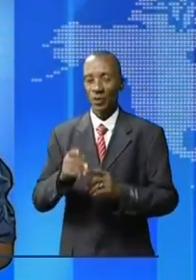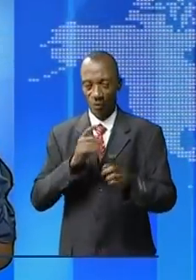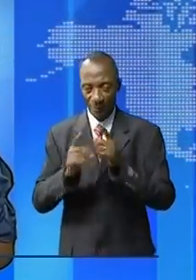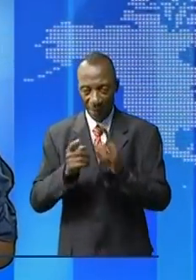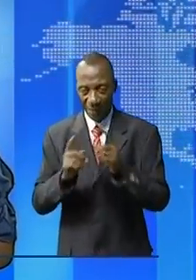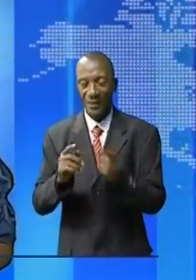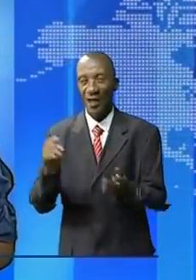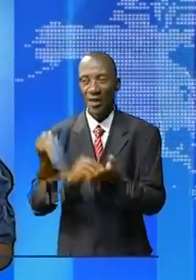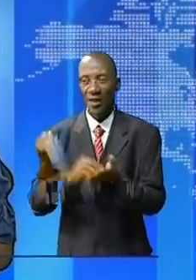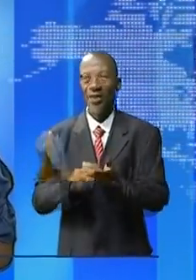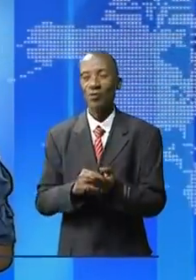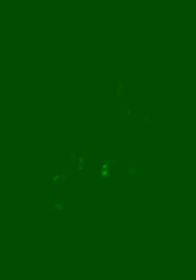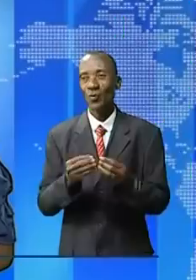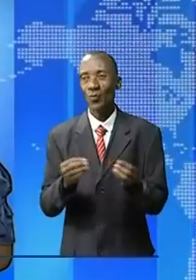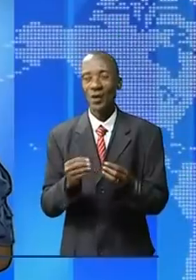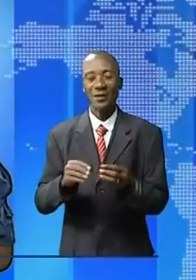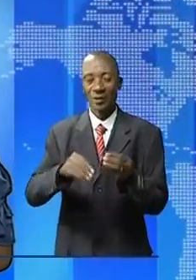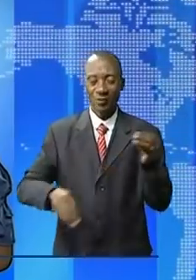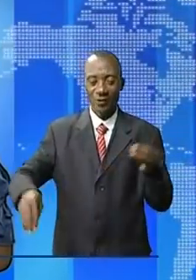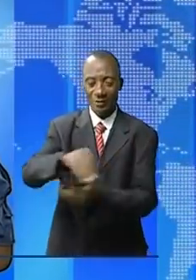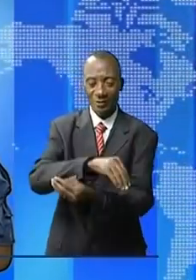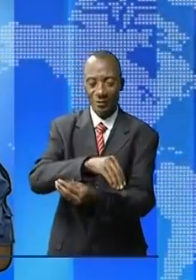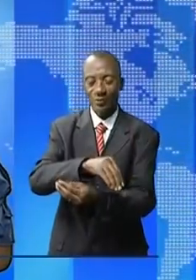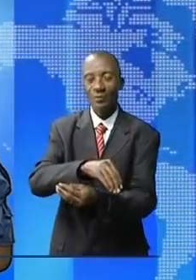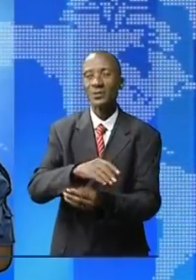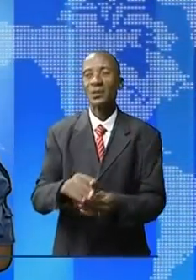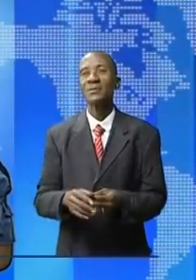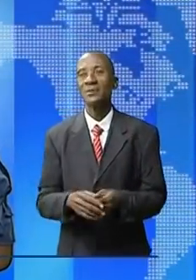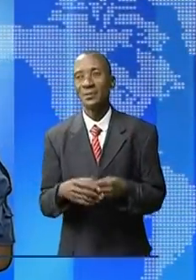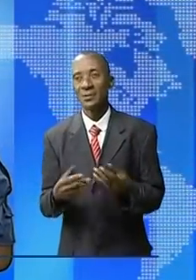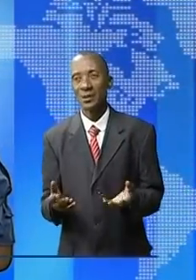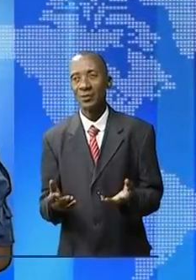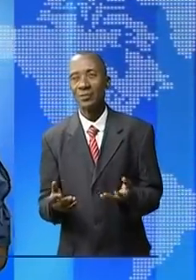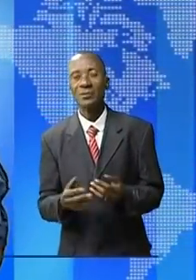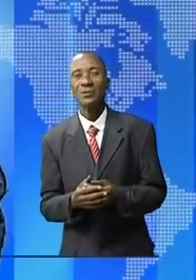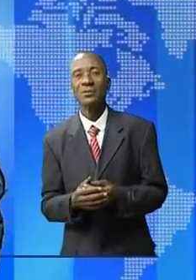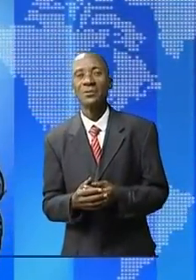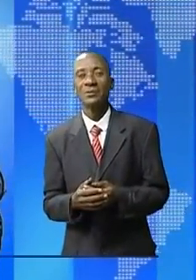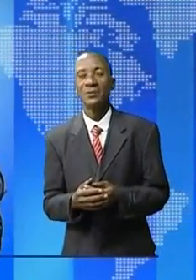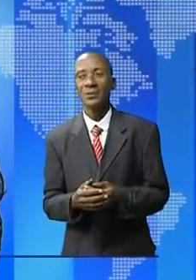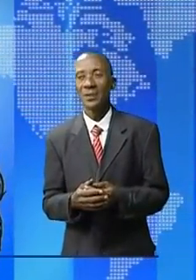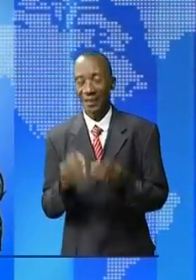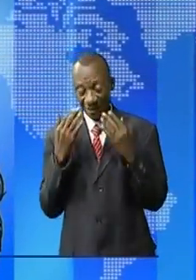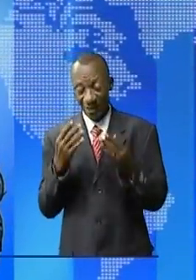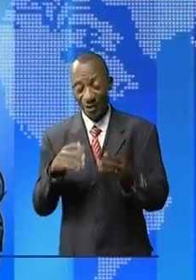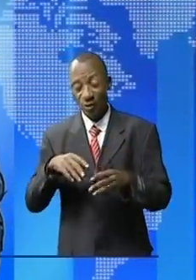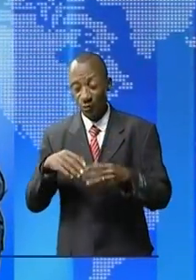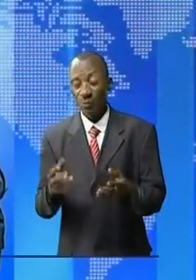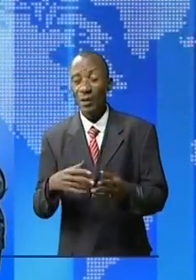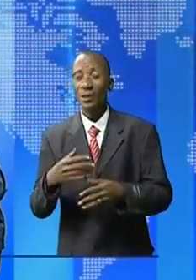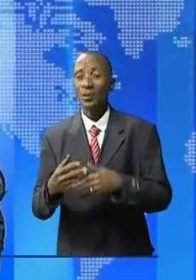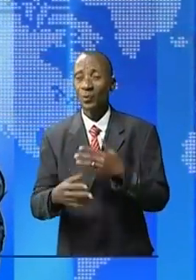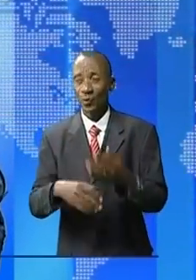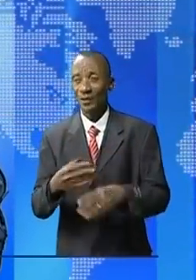part pour permettre ou mettre à la disposition de peuples congolais un programme de formation adapté aux besoins réels